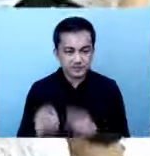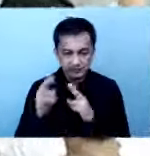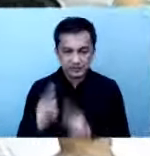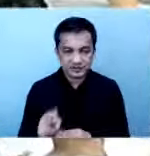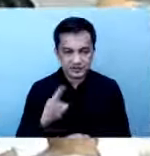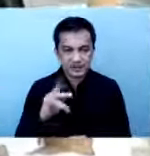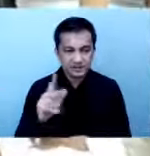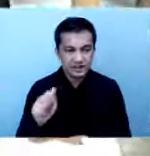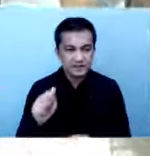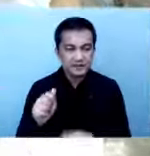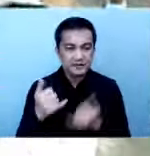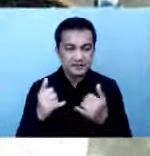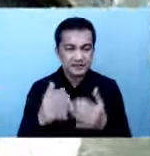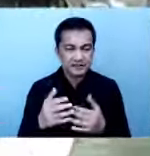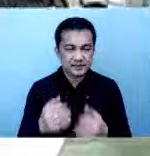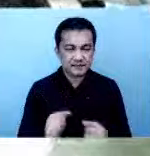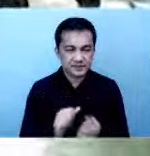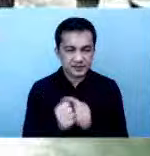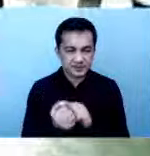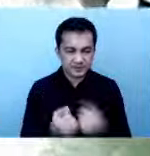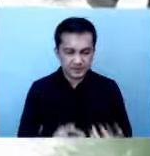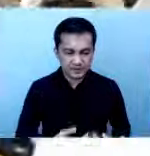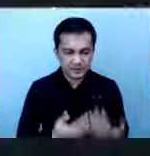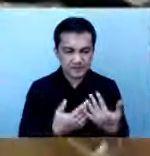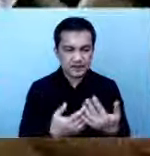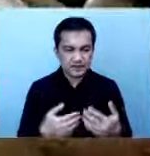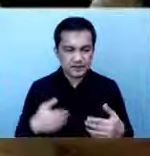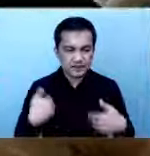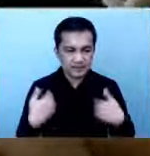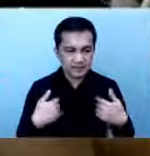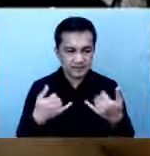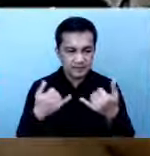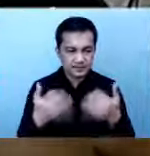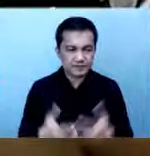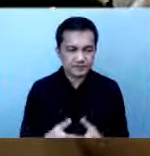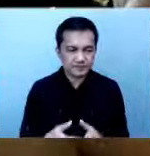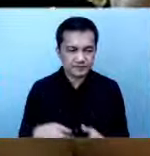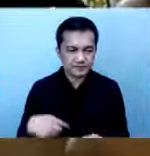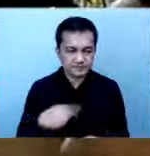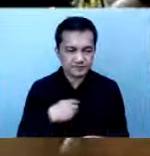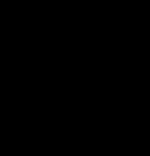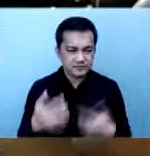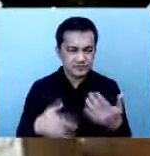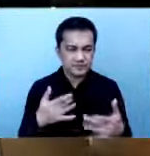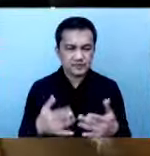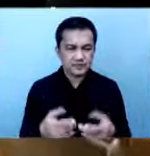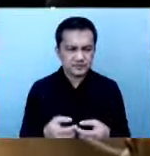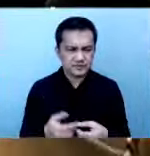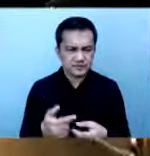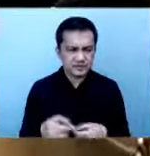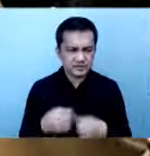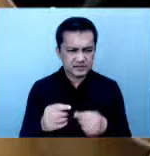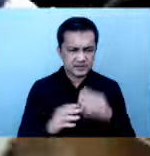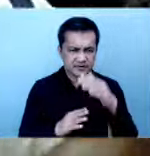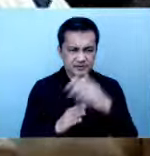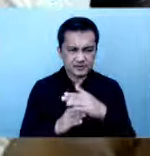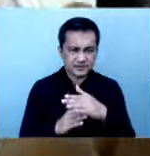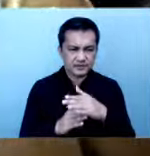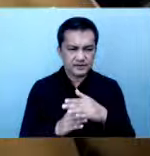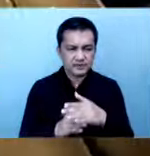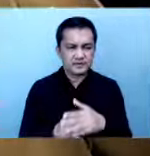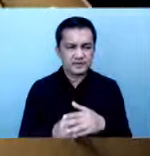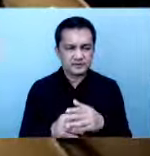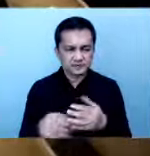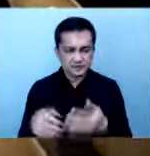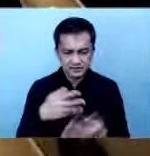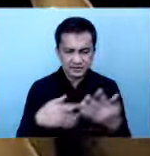stars na maging inspirasyon ng mga mas batang players. We're just excited to be able to take some time out and give back to the kids, put some joy